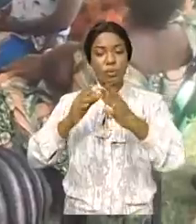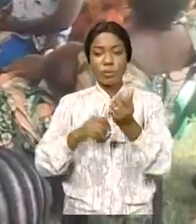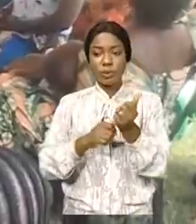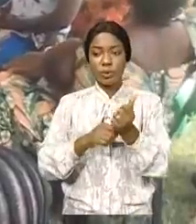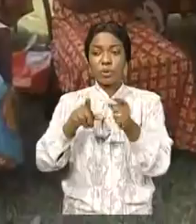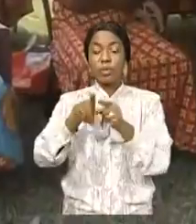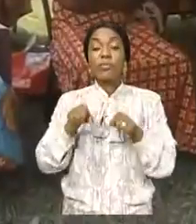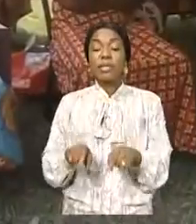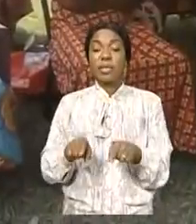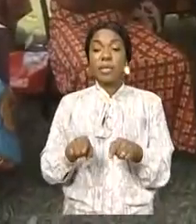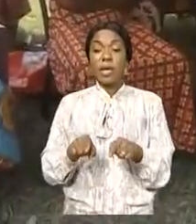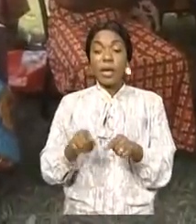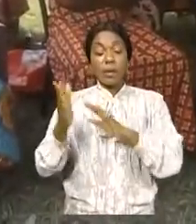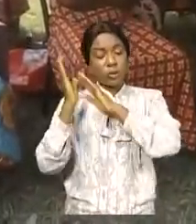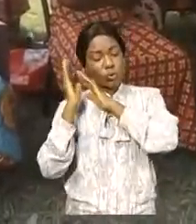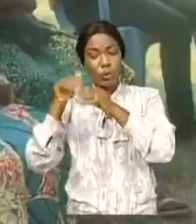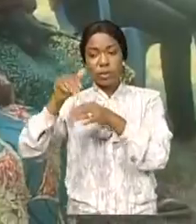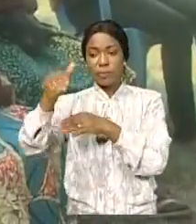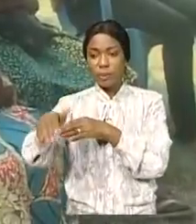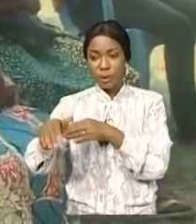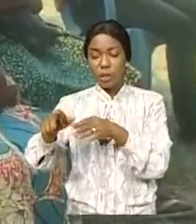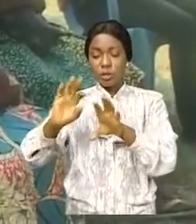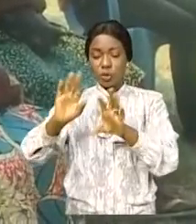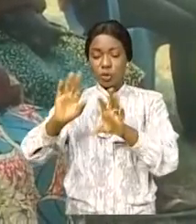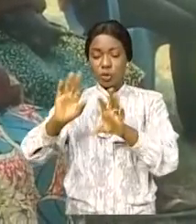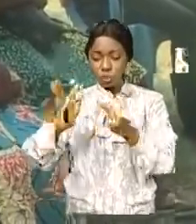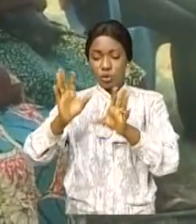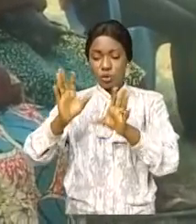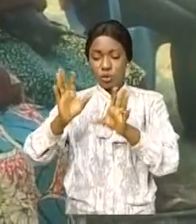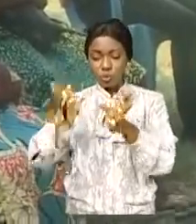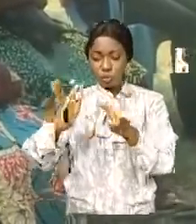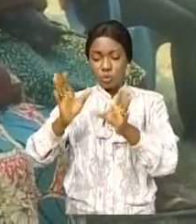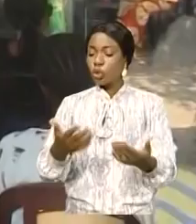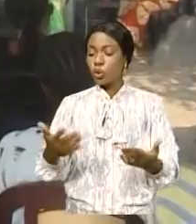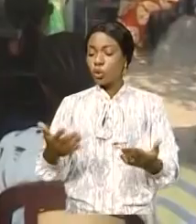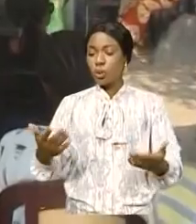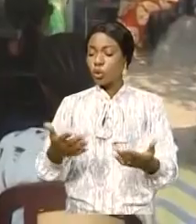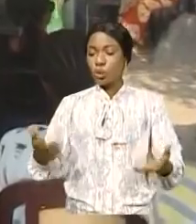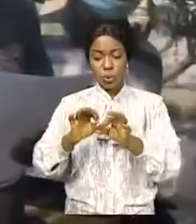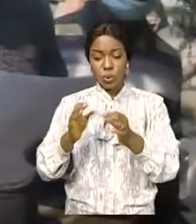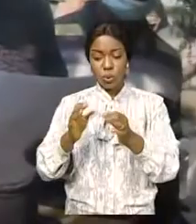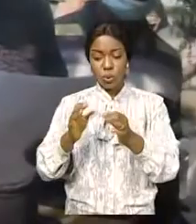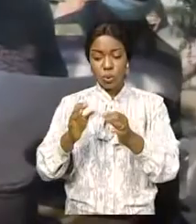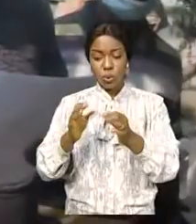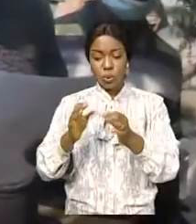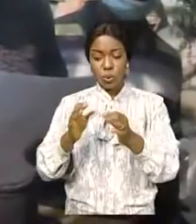belle étoile. Toutes ces familles sont restées sans secours ni à ou trouver refuge.